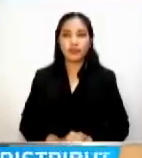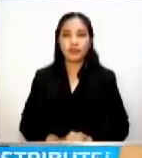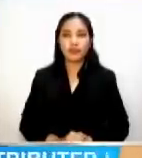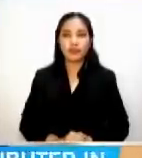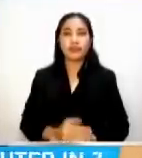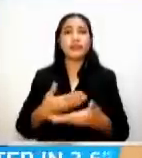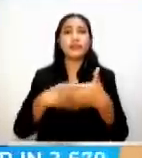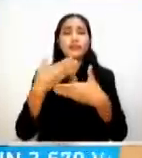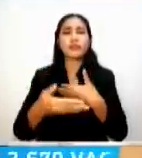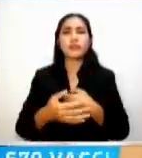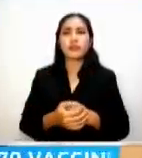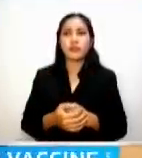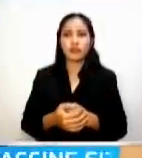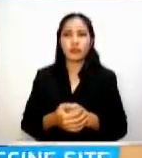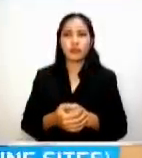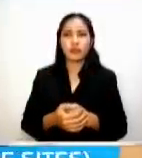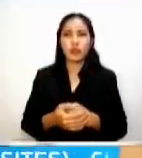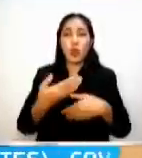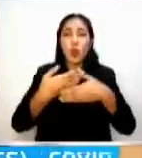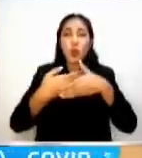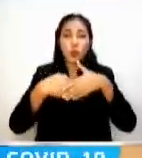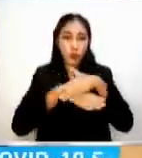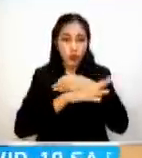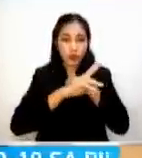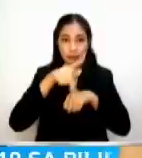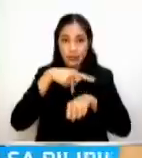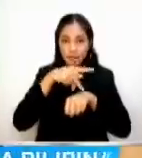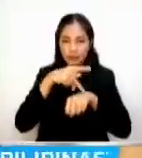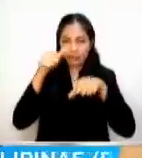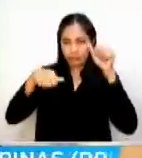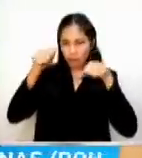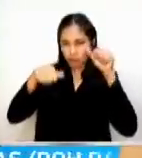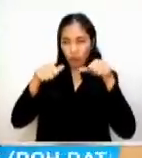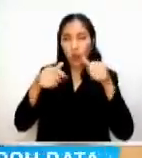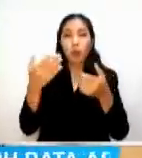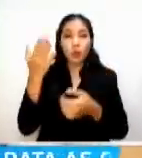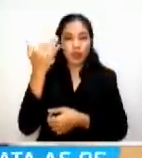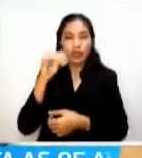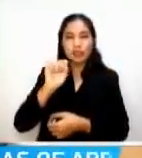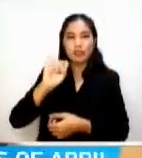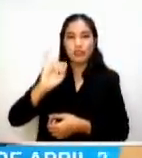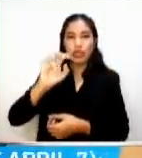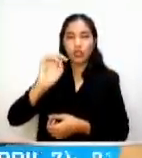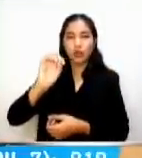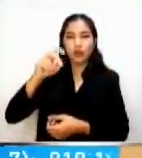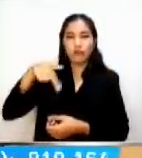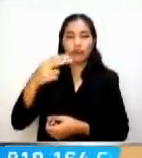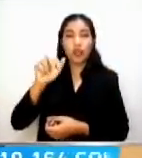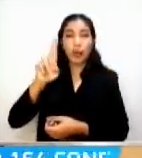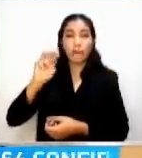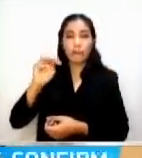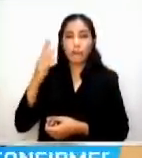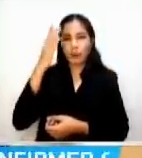daw pumasok sa Pilipinas ang Sinopharm dahil sa issue ng pagpasok sa bansa ng Peking bakuna. Sabi po yan ni Presidential